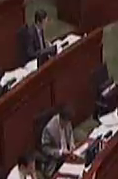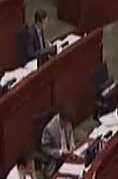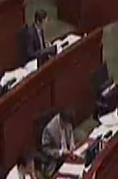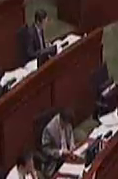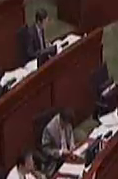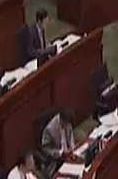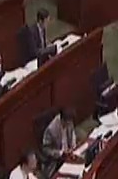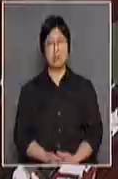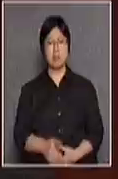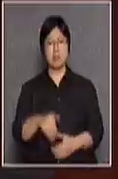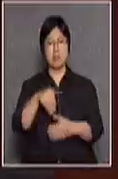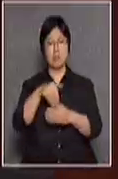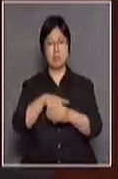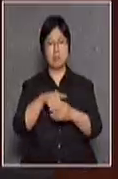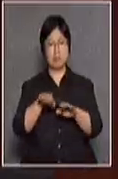開始表決。